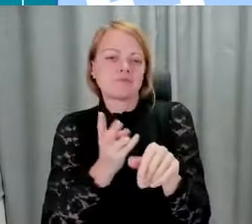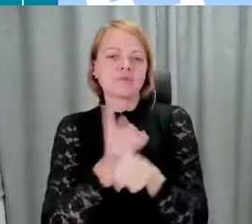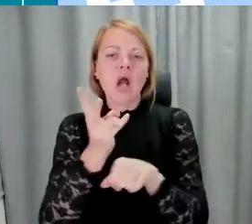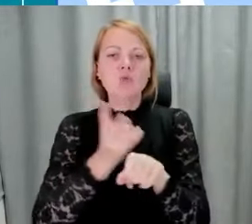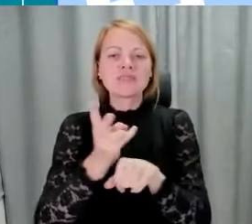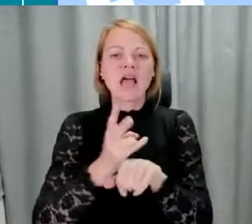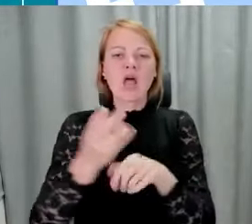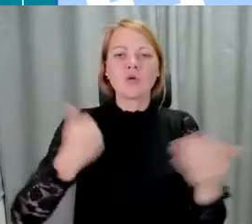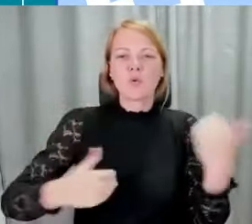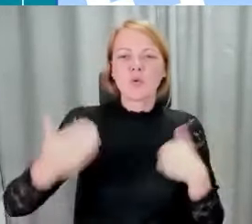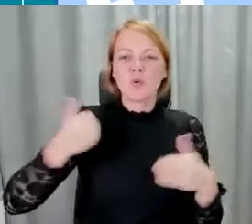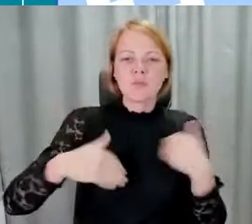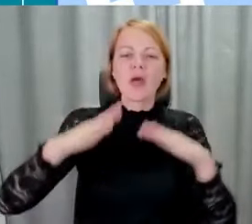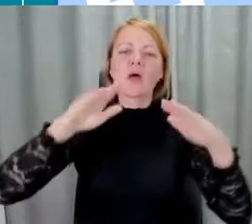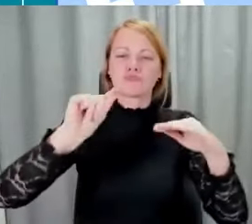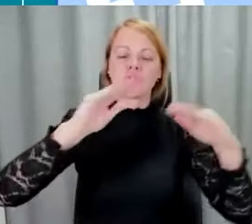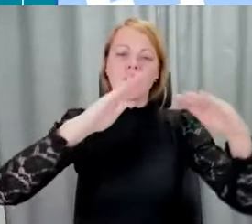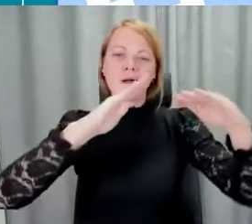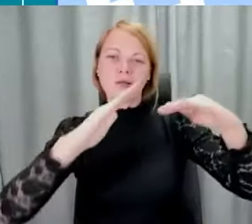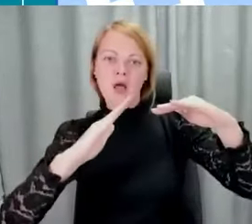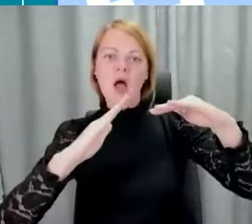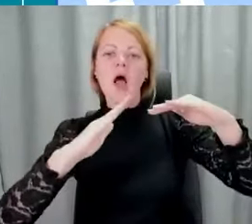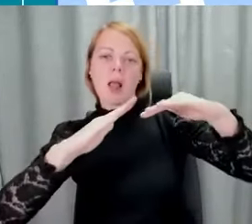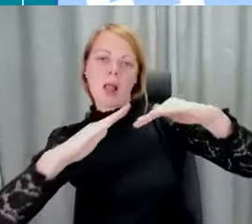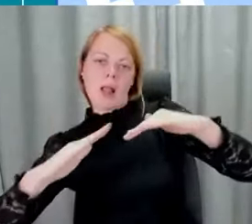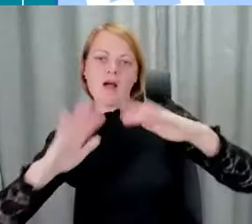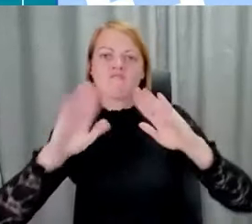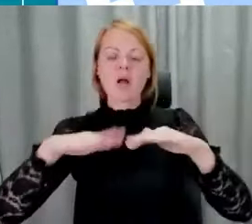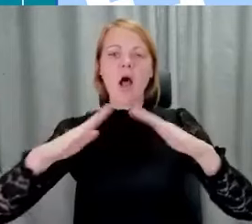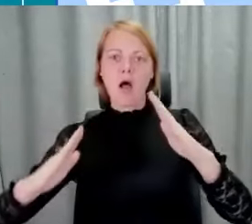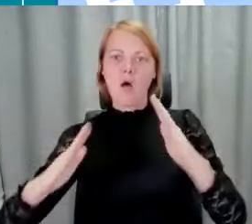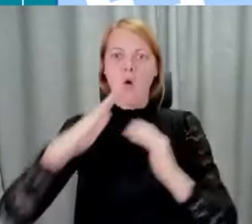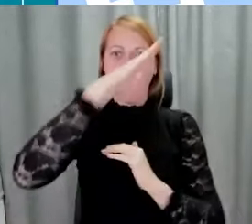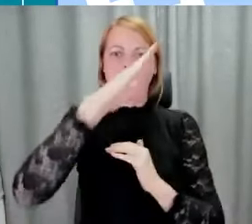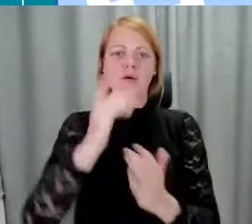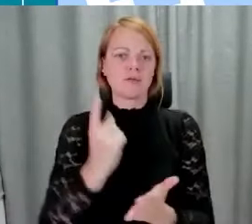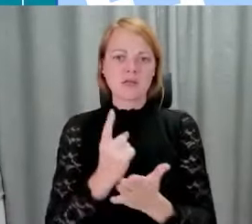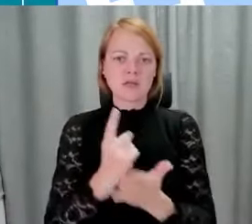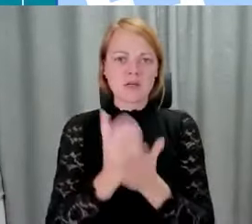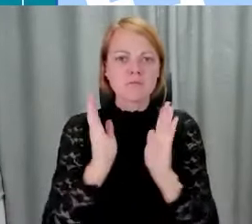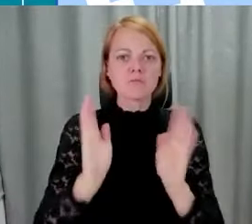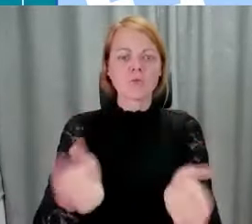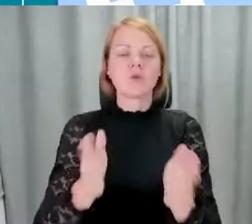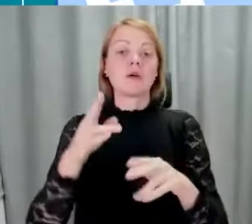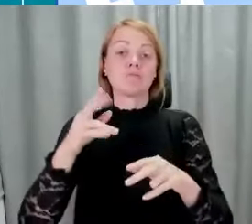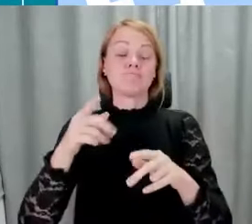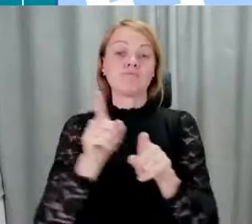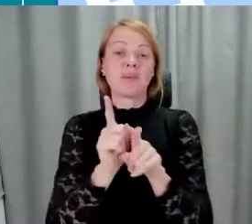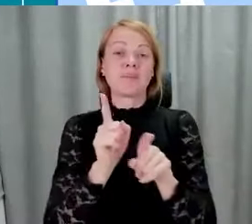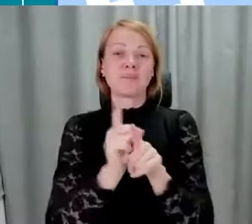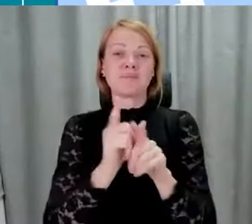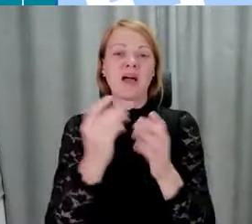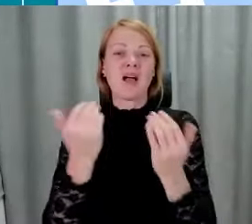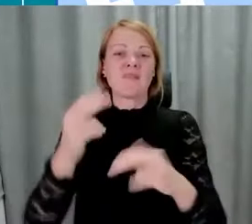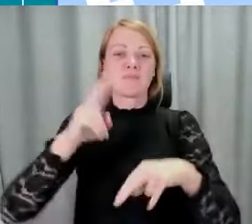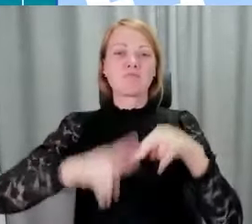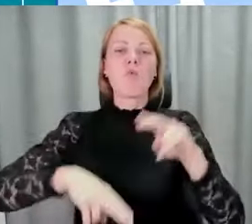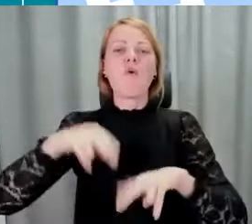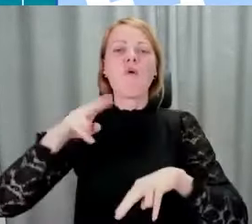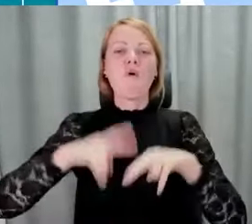lēzenāk vienmēr var būt, bet stāvāk nevar būt. Līdzīgi, šī gadījumā šis būvnormatīvs ir balstīts uz tādu pašu prezumciju,